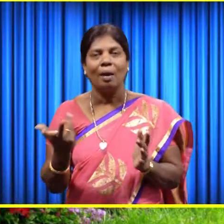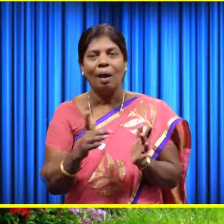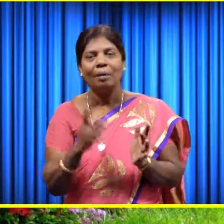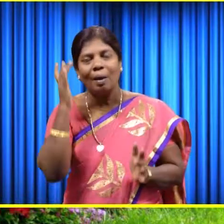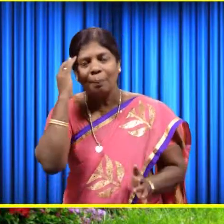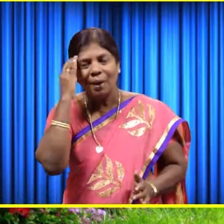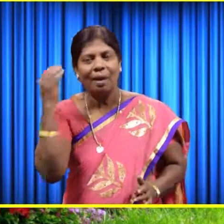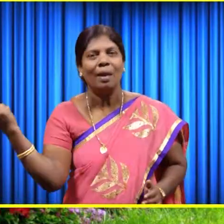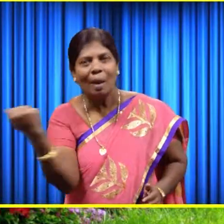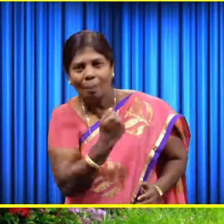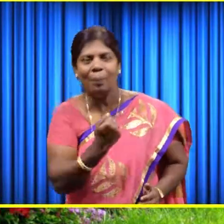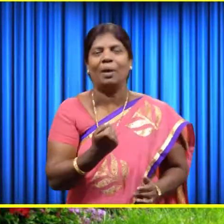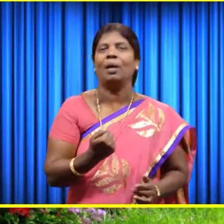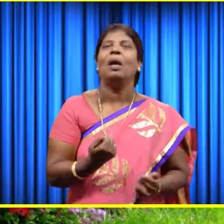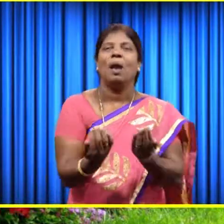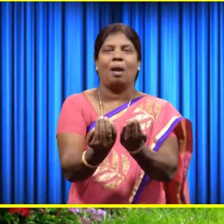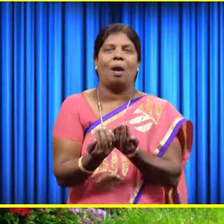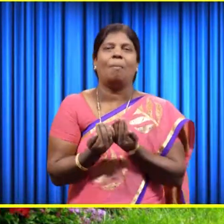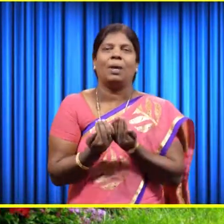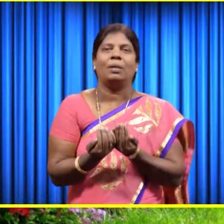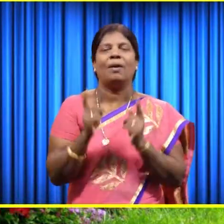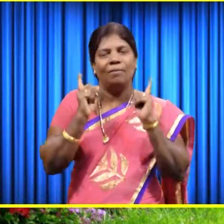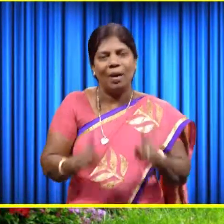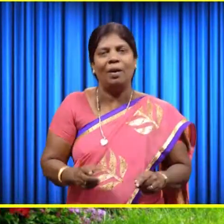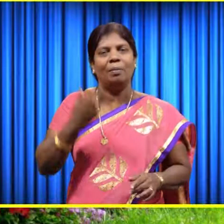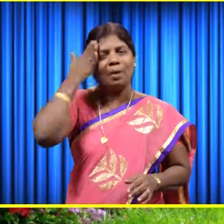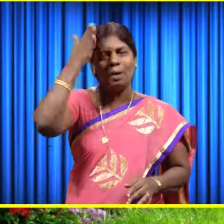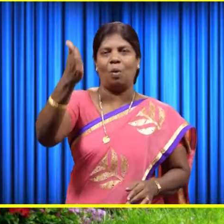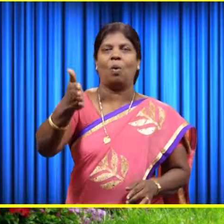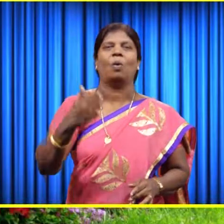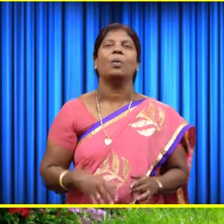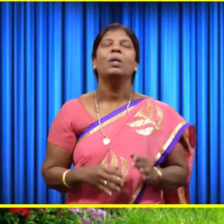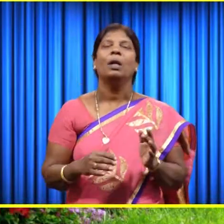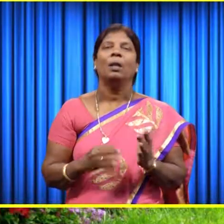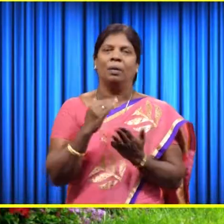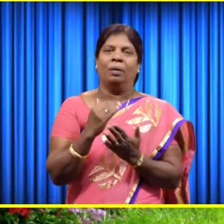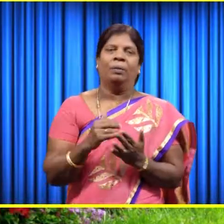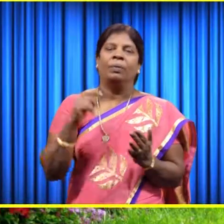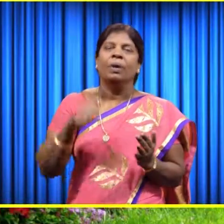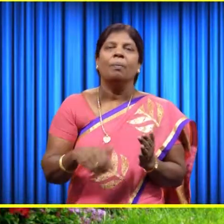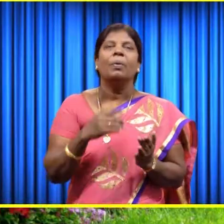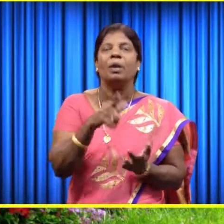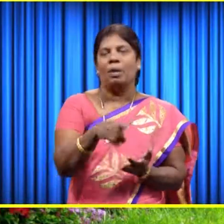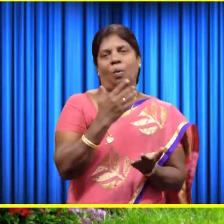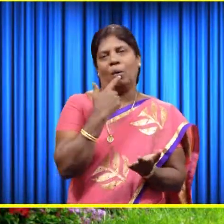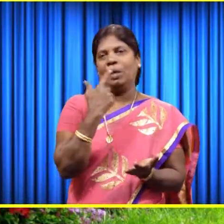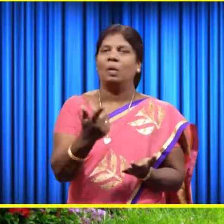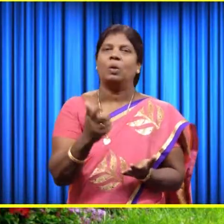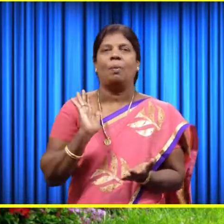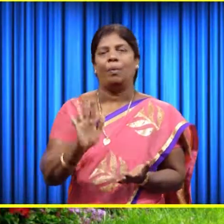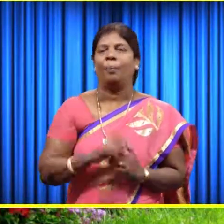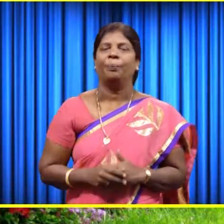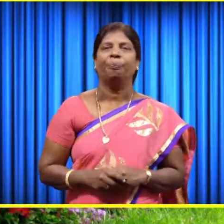பெண்ணை எவ்விதமாக ஆண்டவர் காப்பாற்றினார் என்கிற அந்த செய்தியை மாத்திரம் நான் உங்களோடு கூட பகிர்ந்து